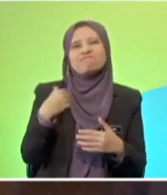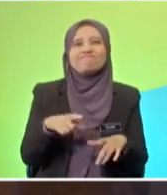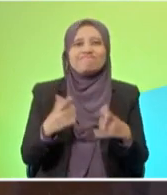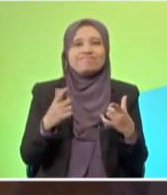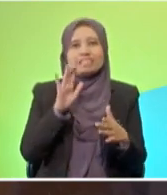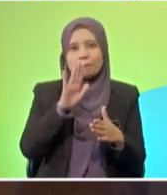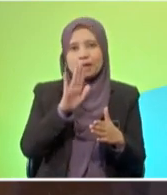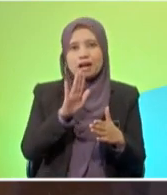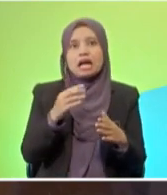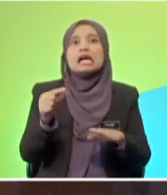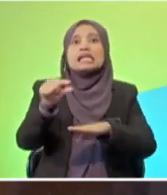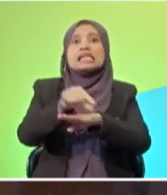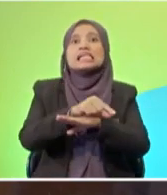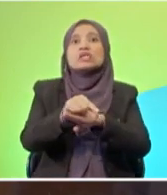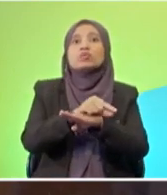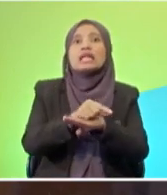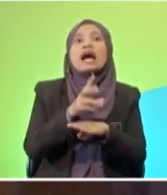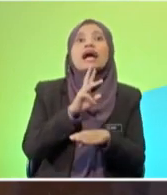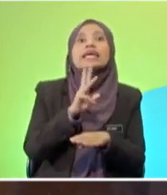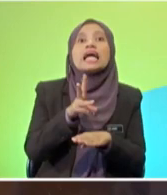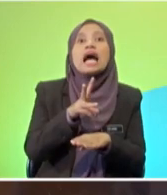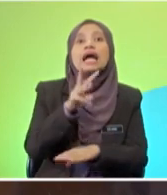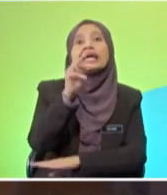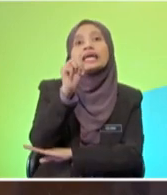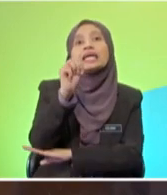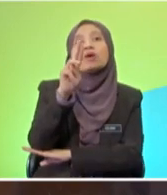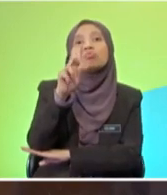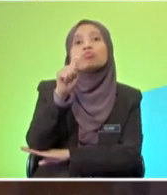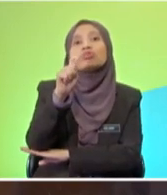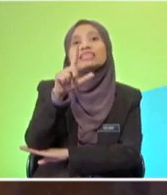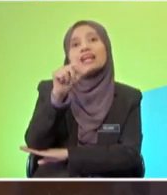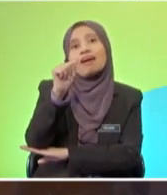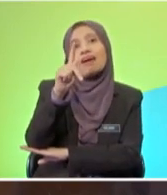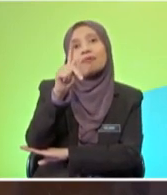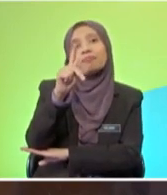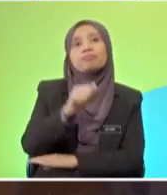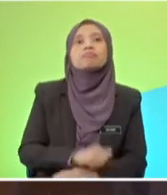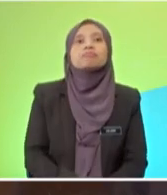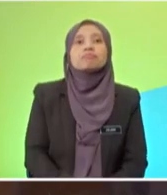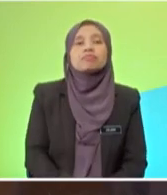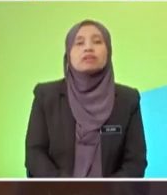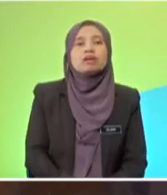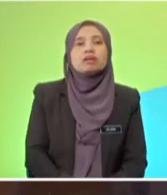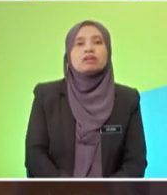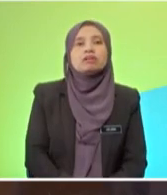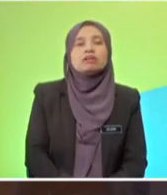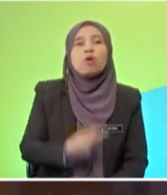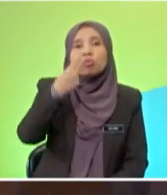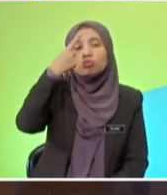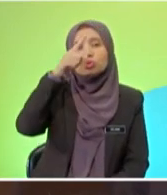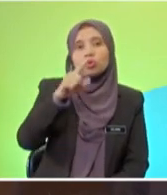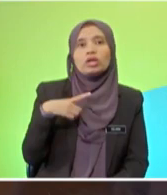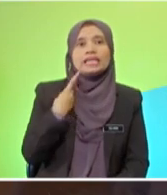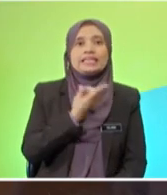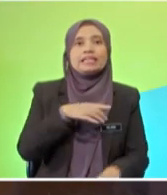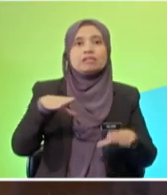kegunaan air mutlak Apa kegunaan air mutlak kegunaan untuk kita buat